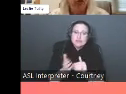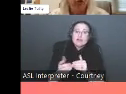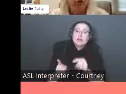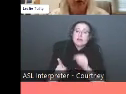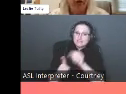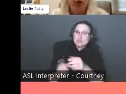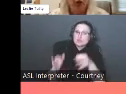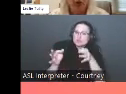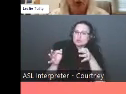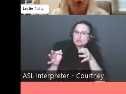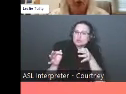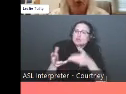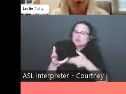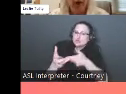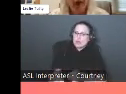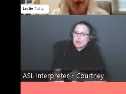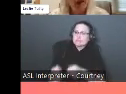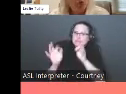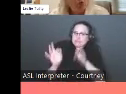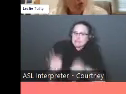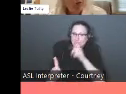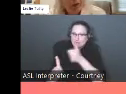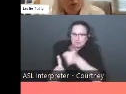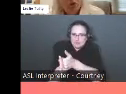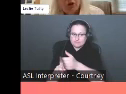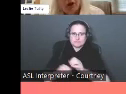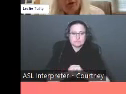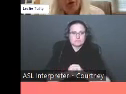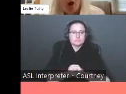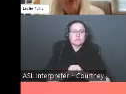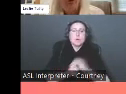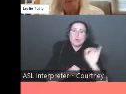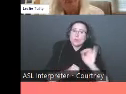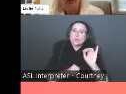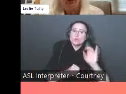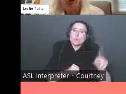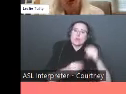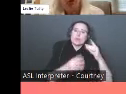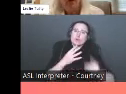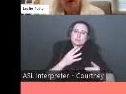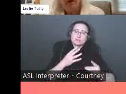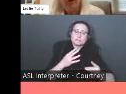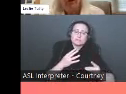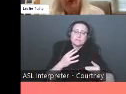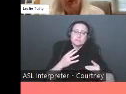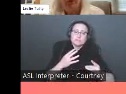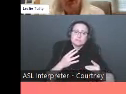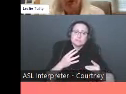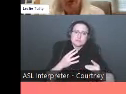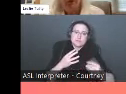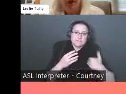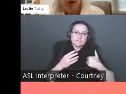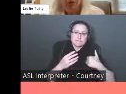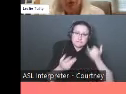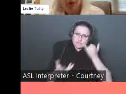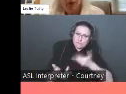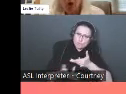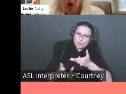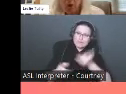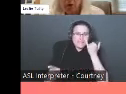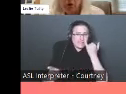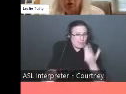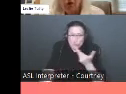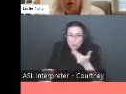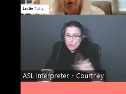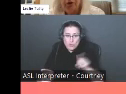ressource, mais il faut faire confiance à la femme. Elle doit choisir elle-même. Et finalement, offrir du counseling tenant compte des traumatismes,